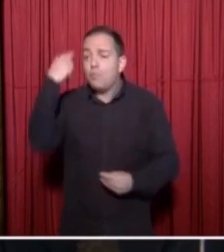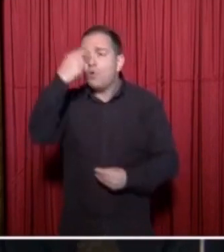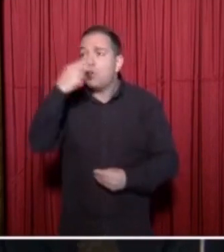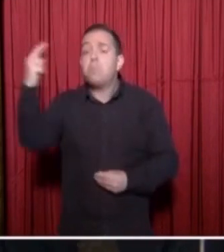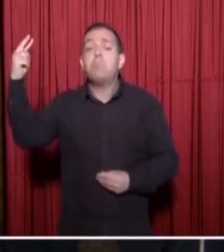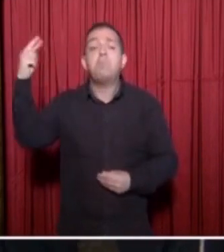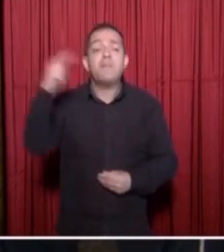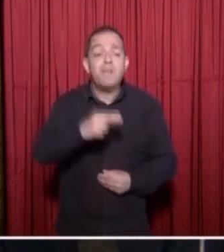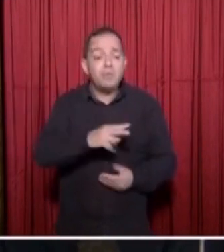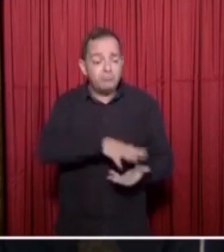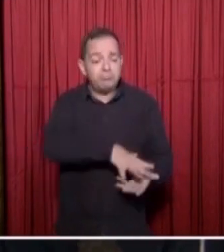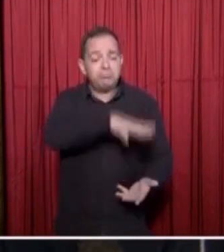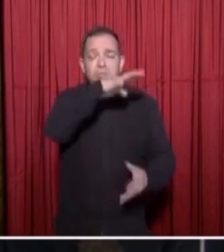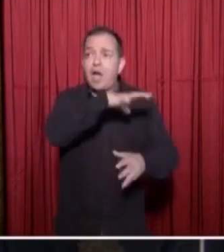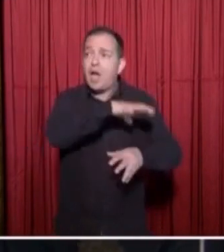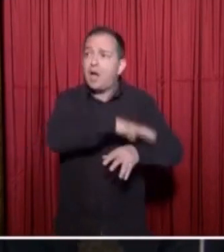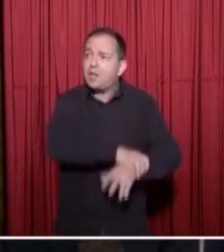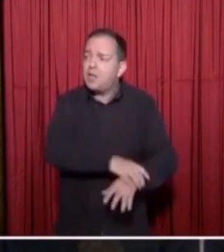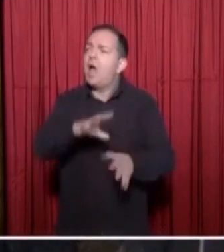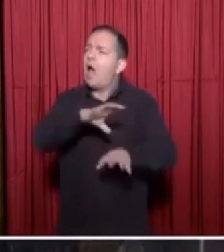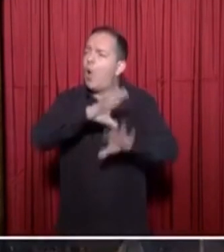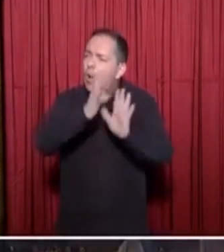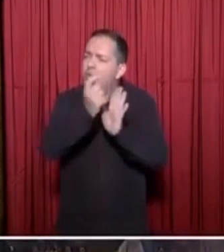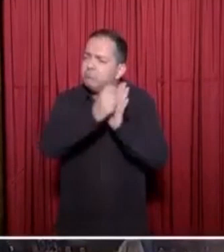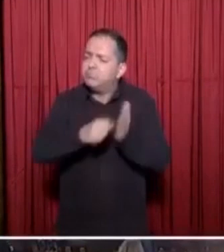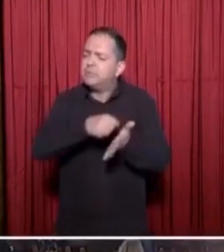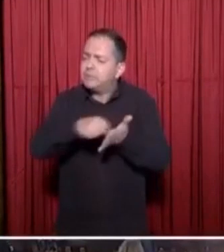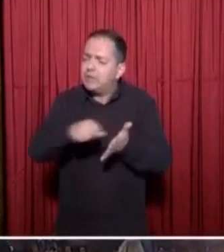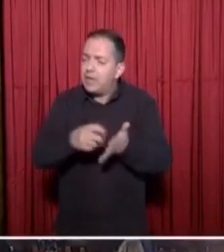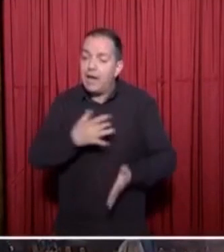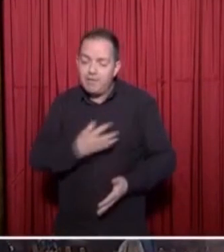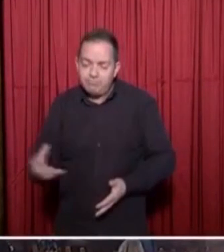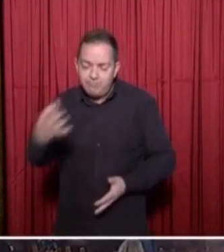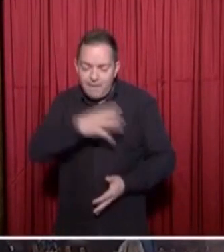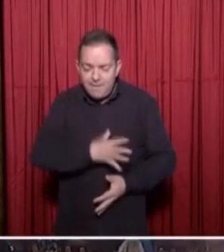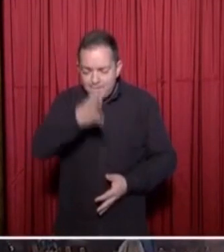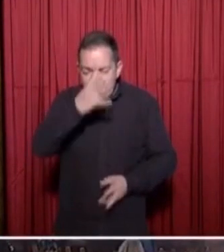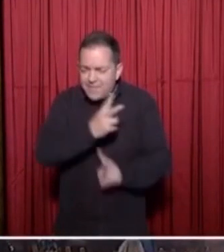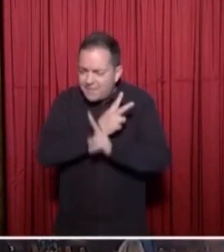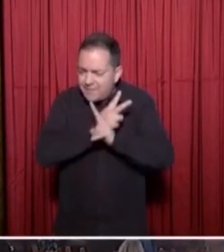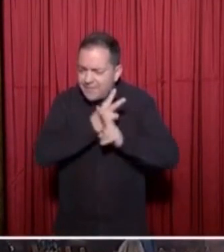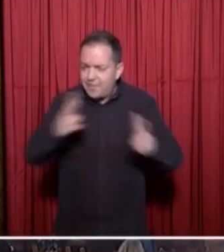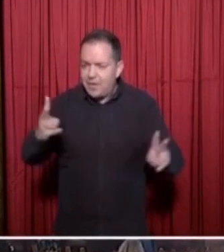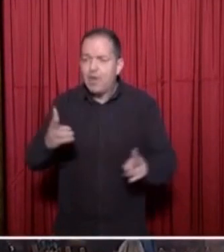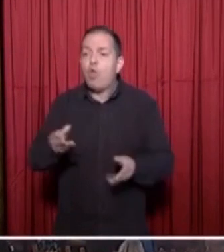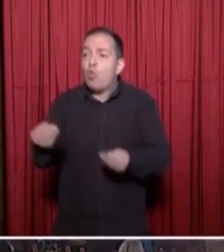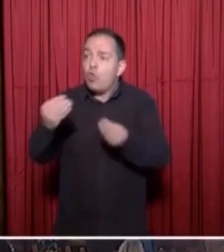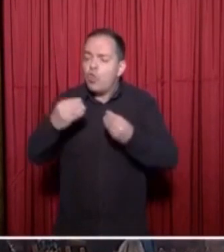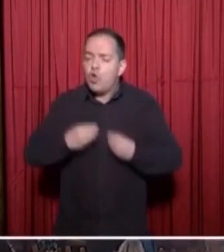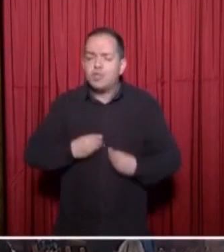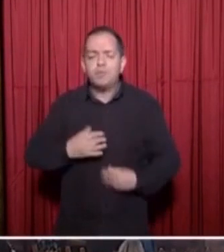σου από των αμαρτιών μου και πάσα νομίας μου εξάλληψον. Καρδίαν καθαράν πτήσον εν εμή ο Θεός και πνεύμα